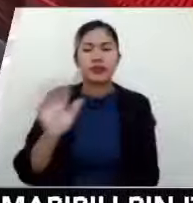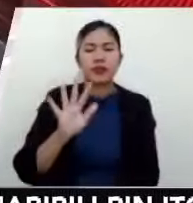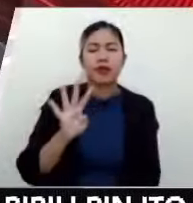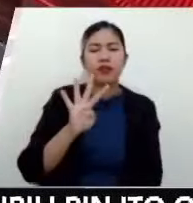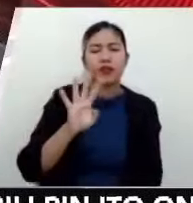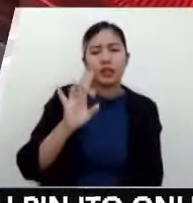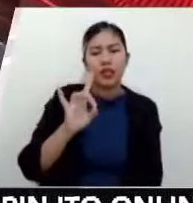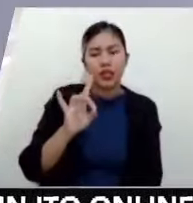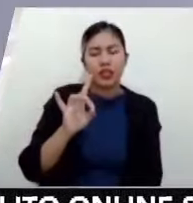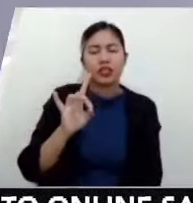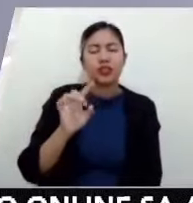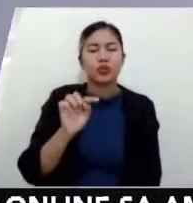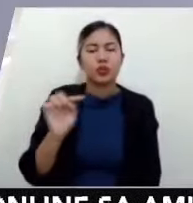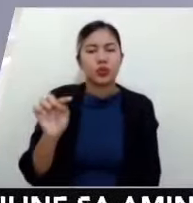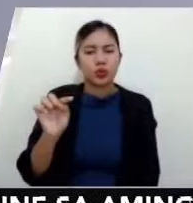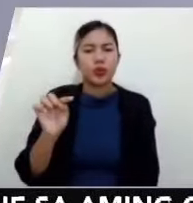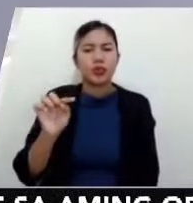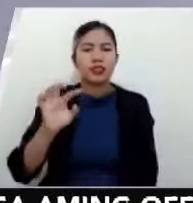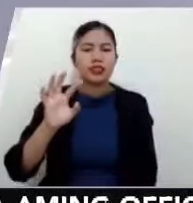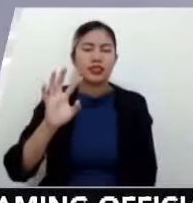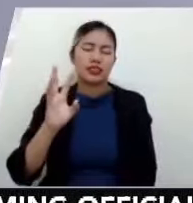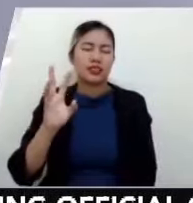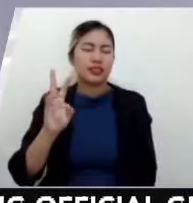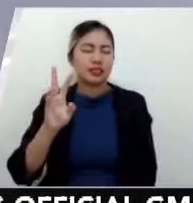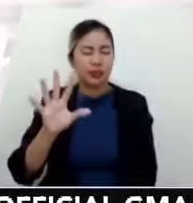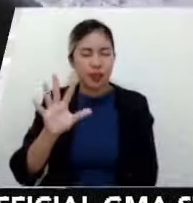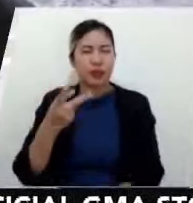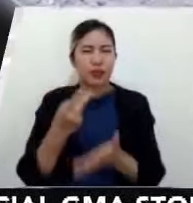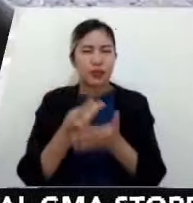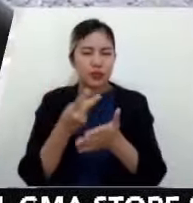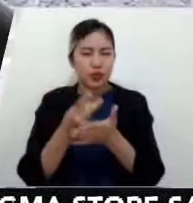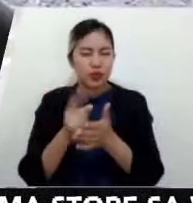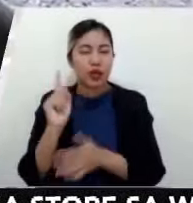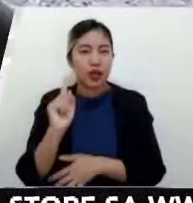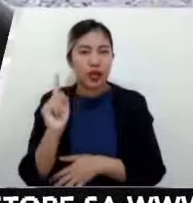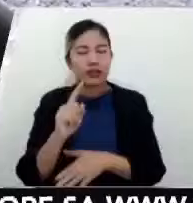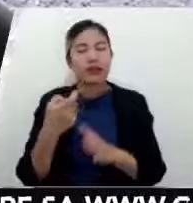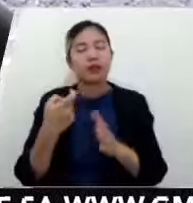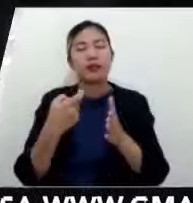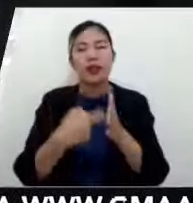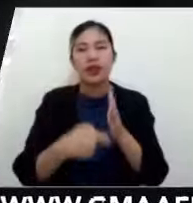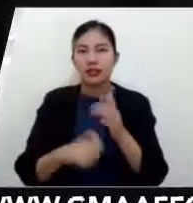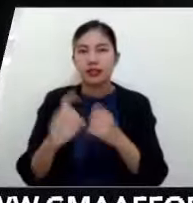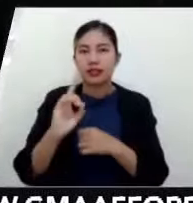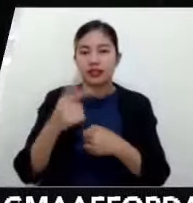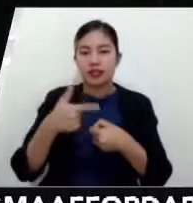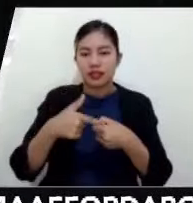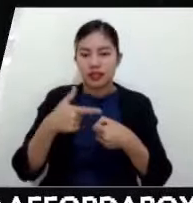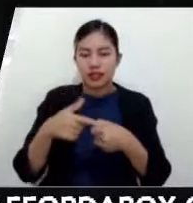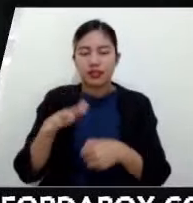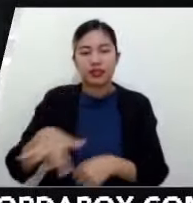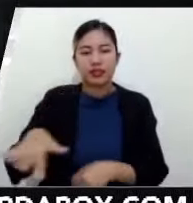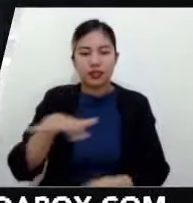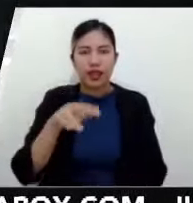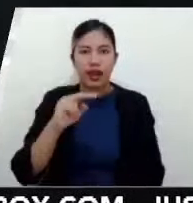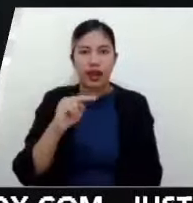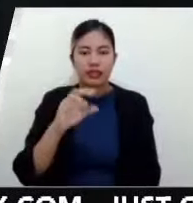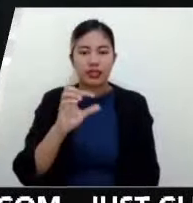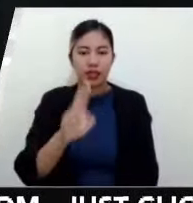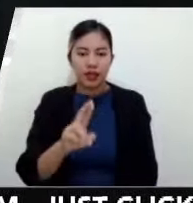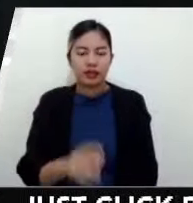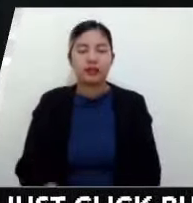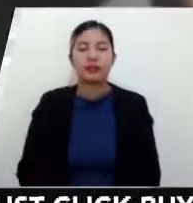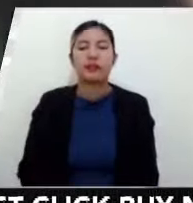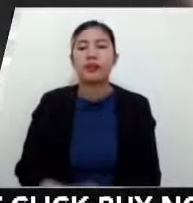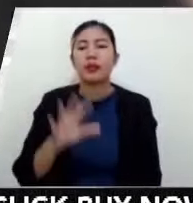halos 65 pesos ang presyo ng kada litro ng diesel sa Metro Manila. 50 pesos and 95 centavos